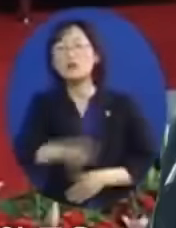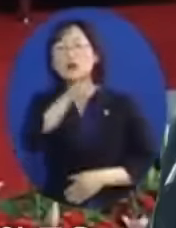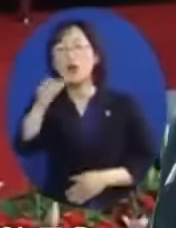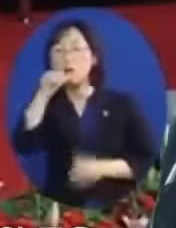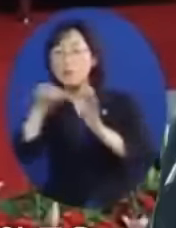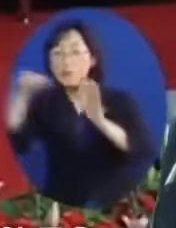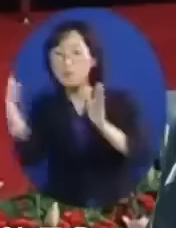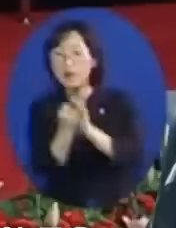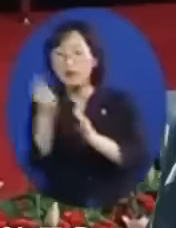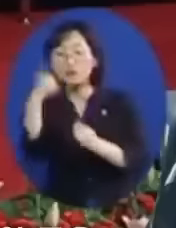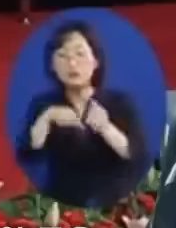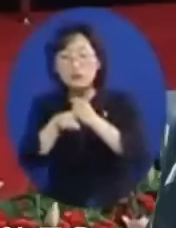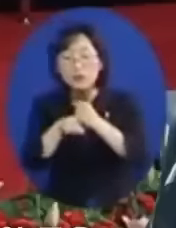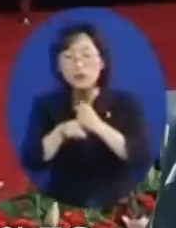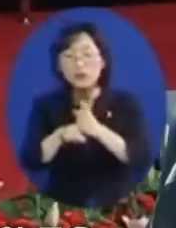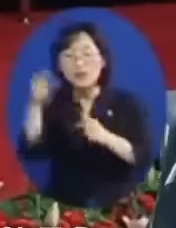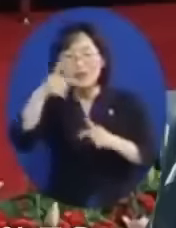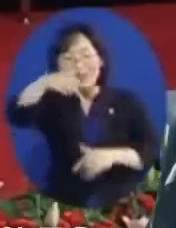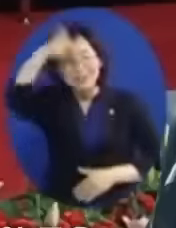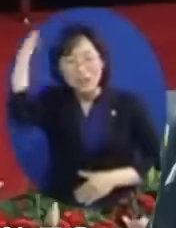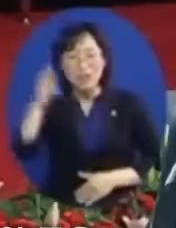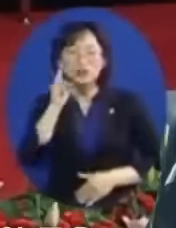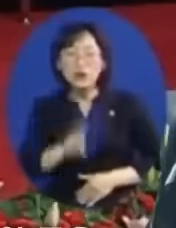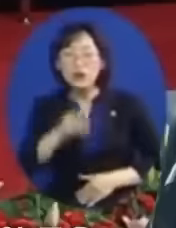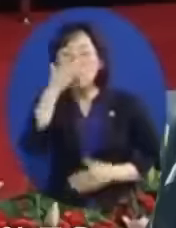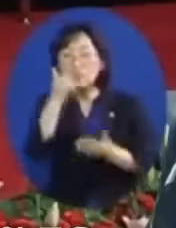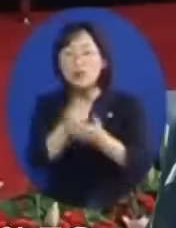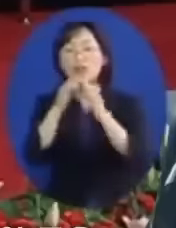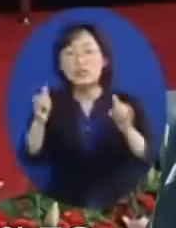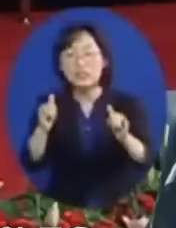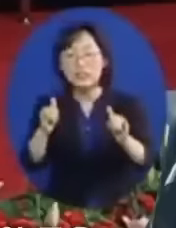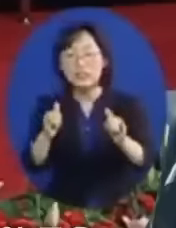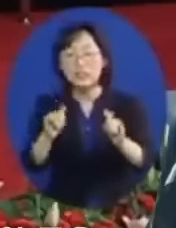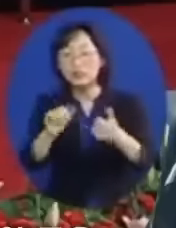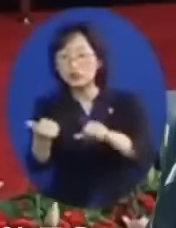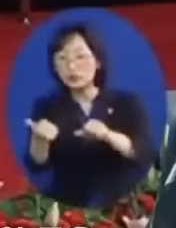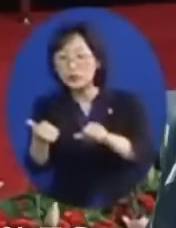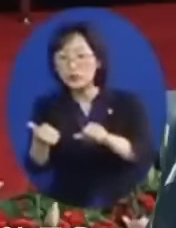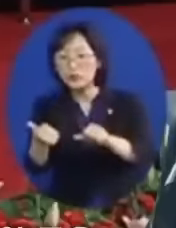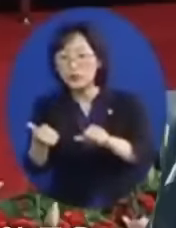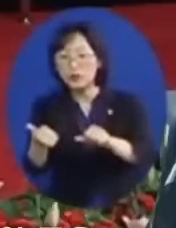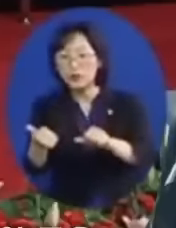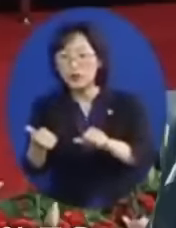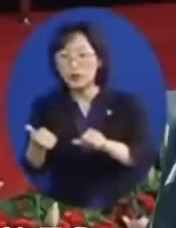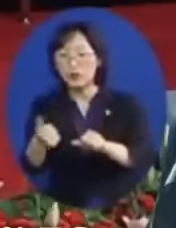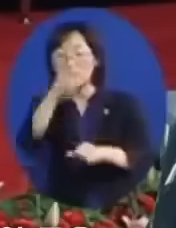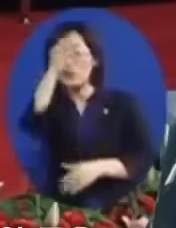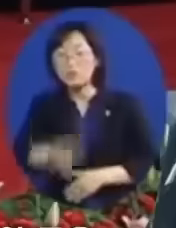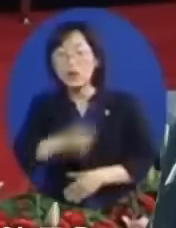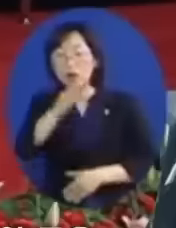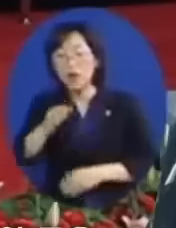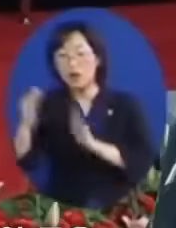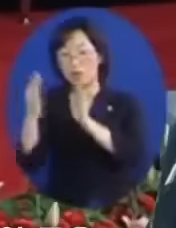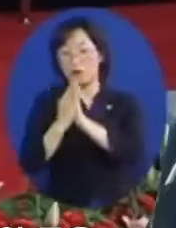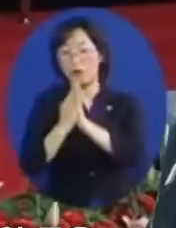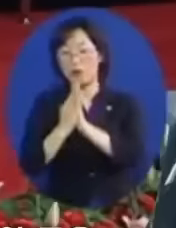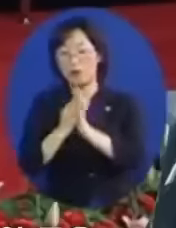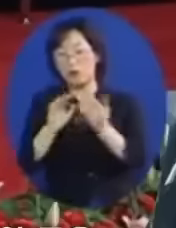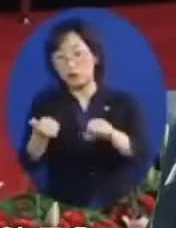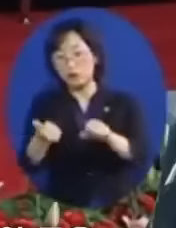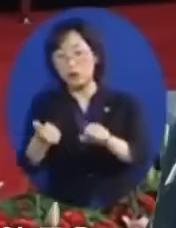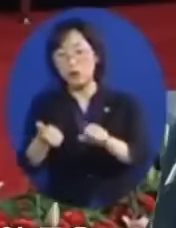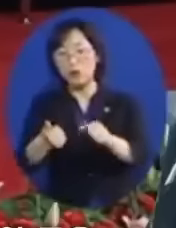말은 그 옛날 흉악한 죄수가 시체에 묶여서 시체와 더불어 같이 죽어가는 것을